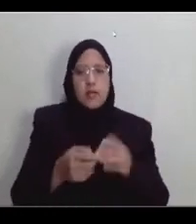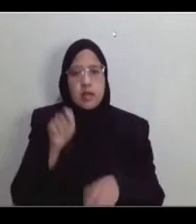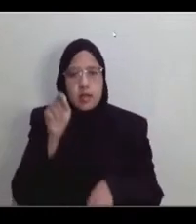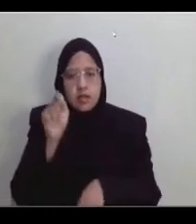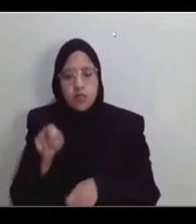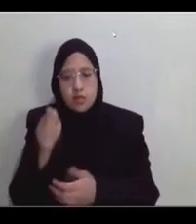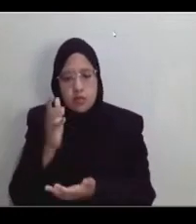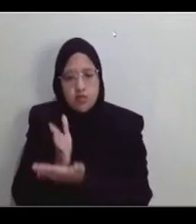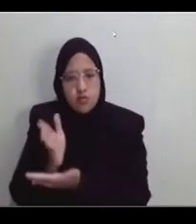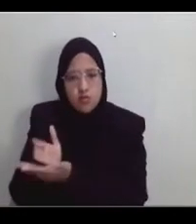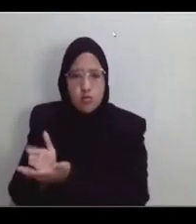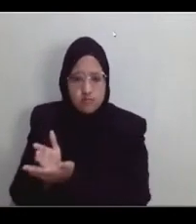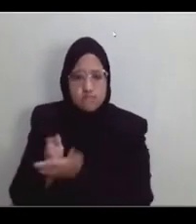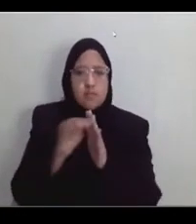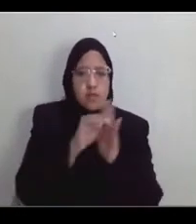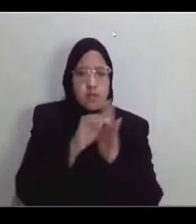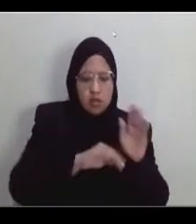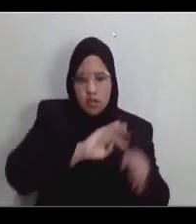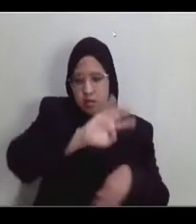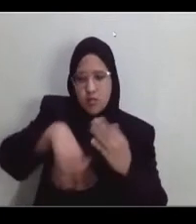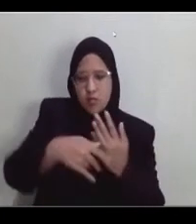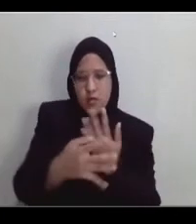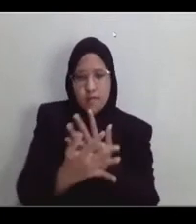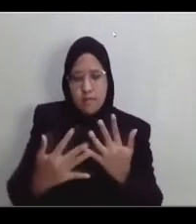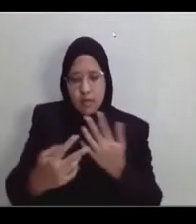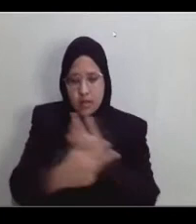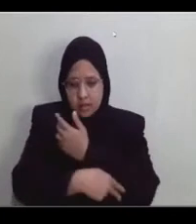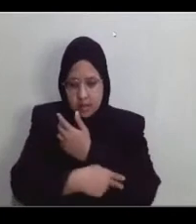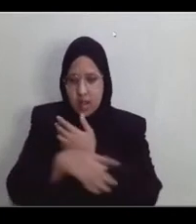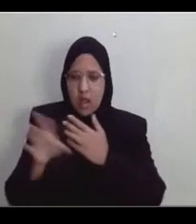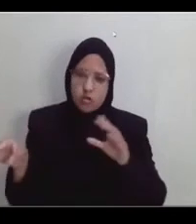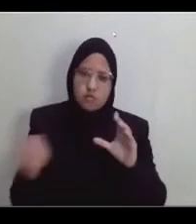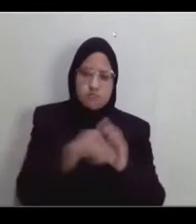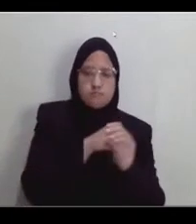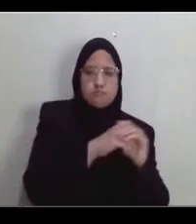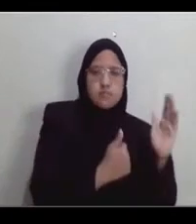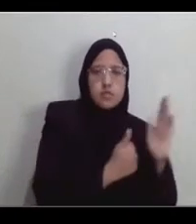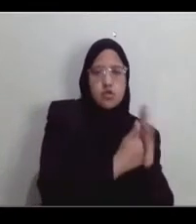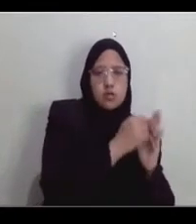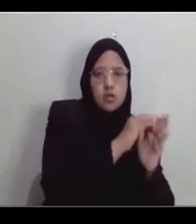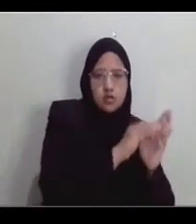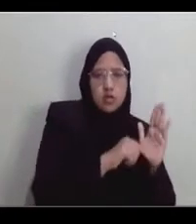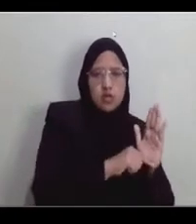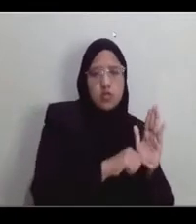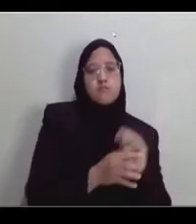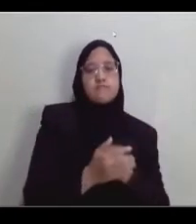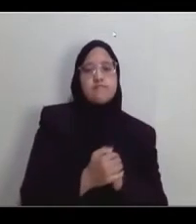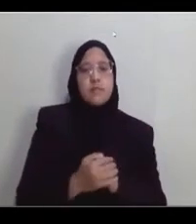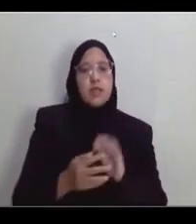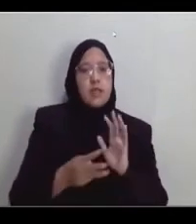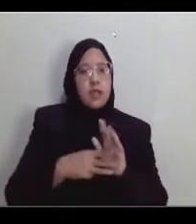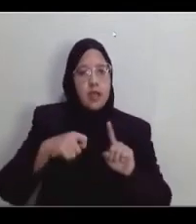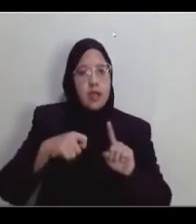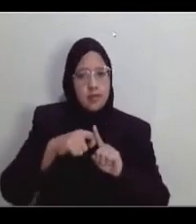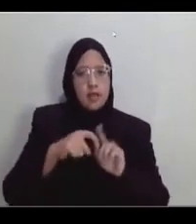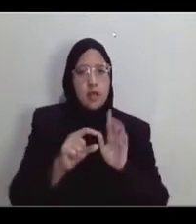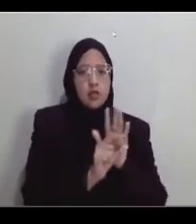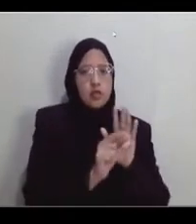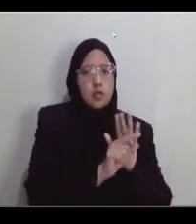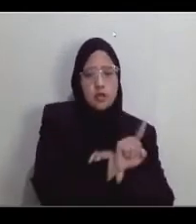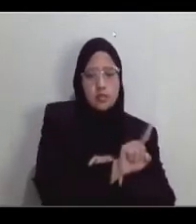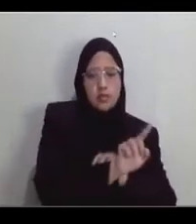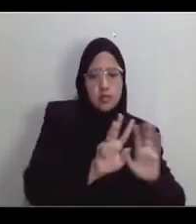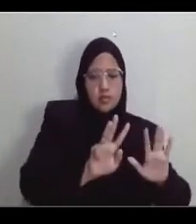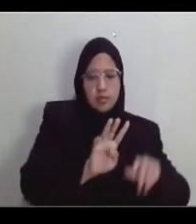mengikat seluruh warga negara dan penyelenggara negara sebagai pengawal dan penafsir konstitusi undang-undang Das 1945